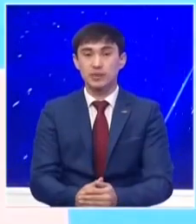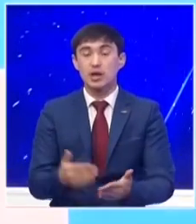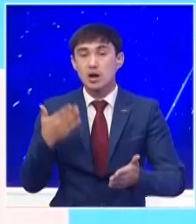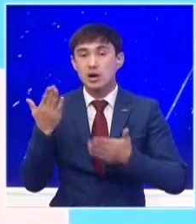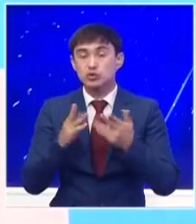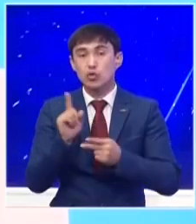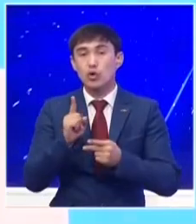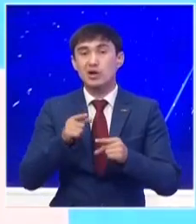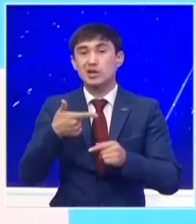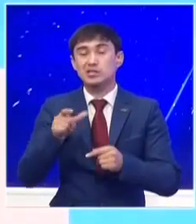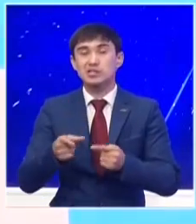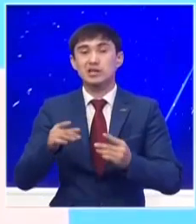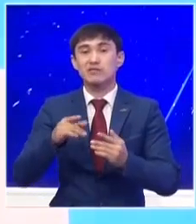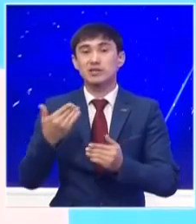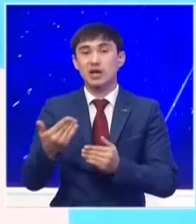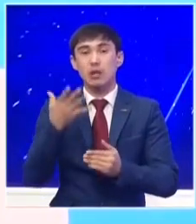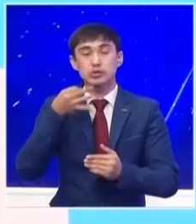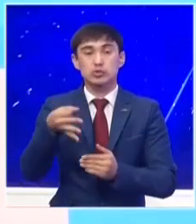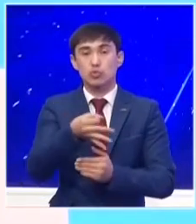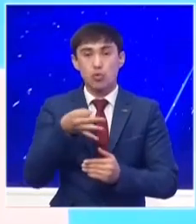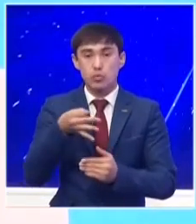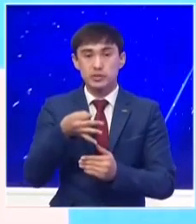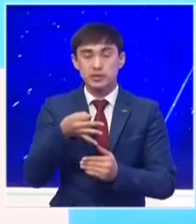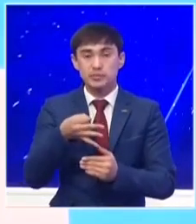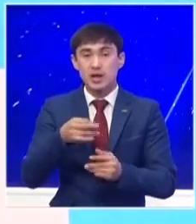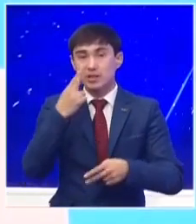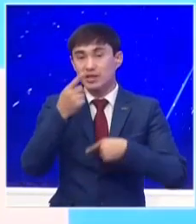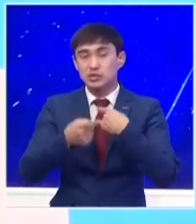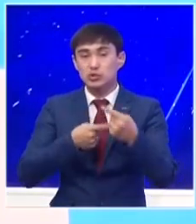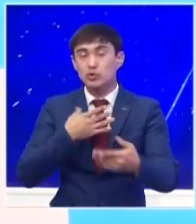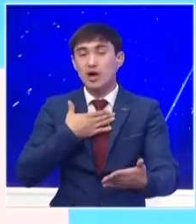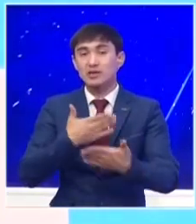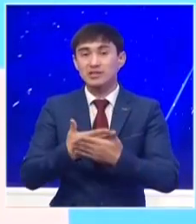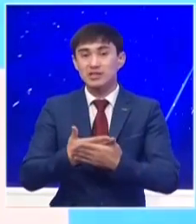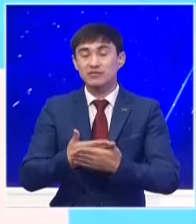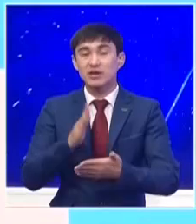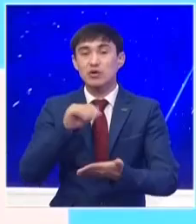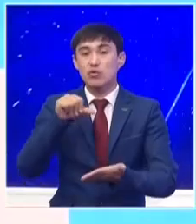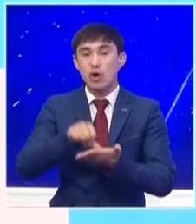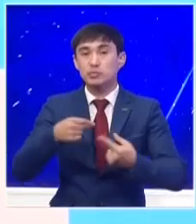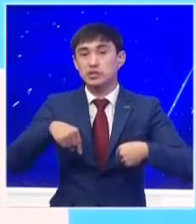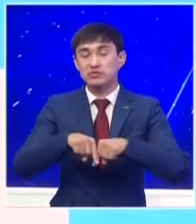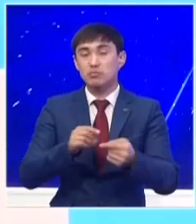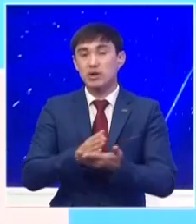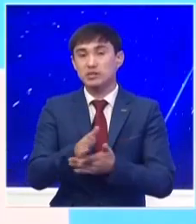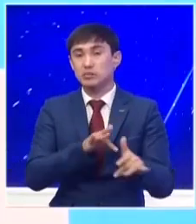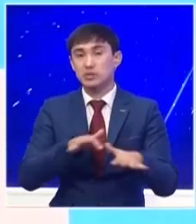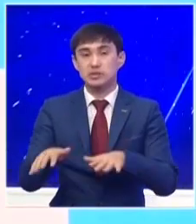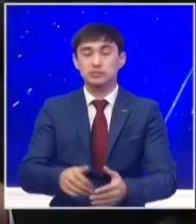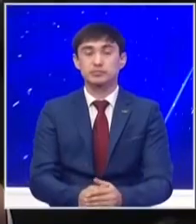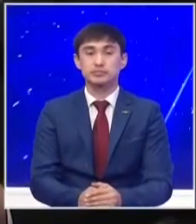что представители гражданского сектора Алматинской области традиционно активны и неравнодушны к общественно-политическим